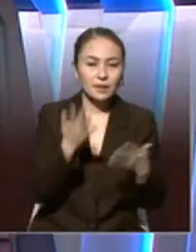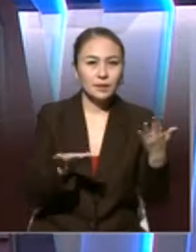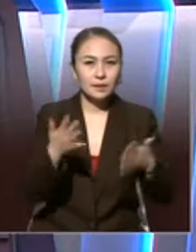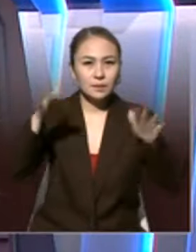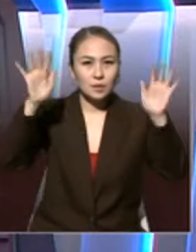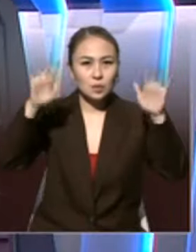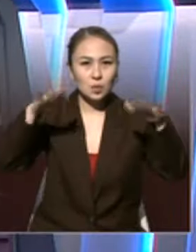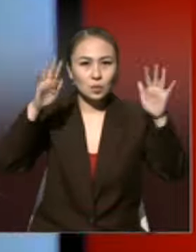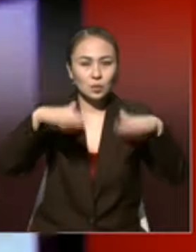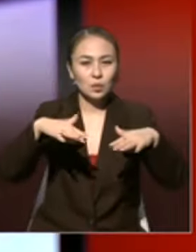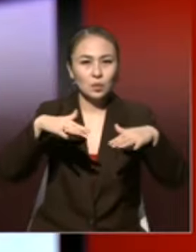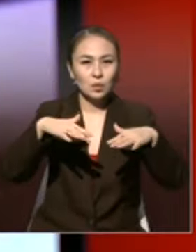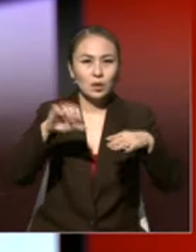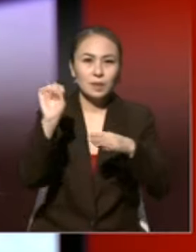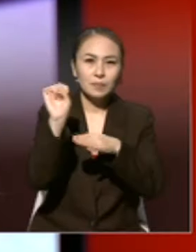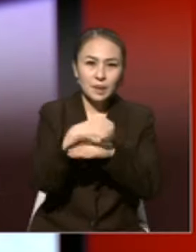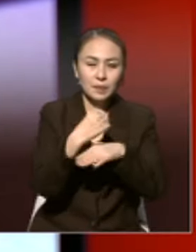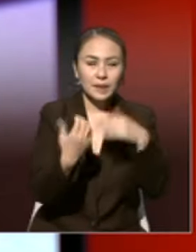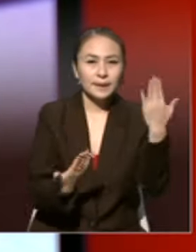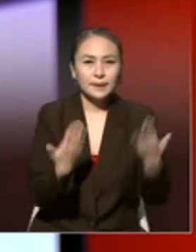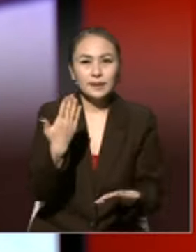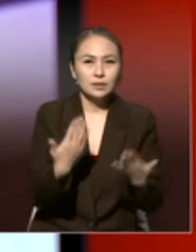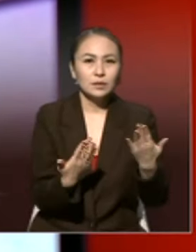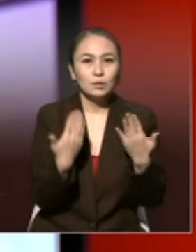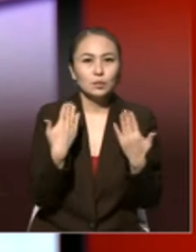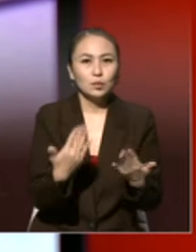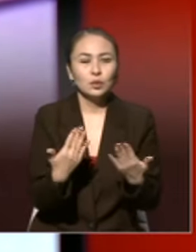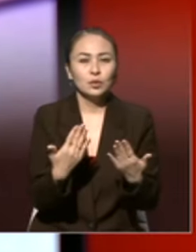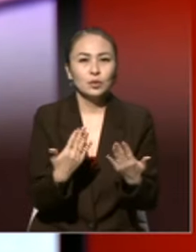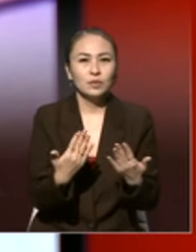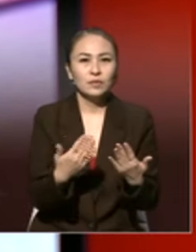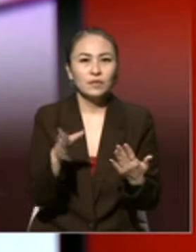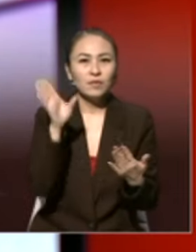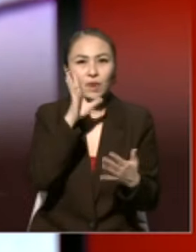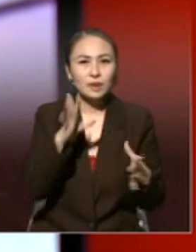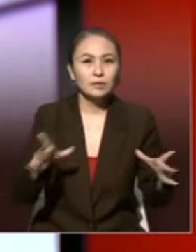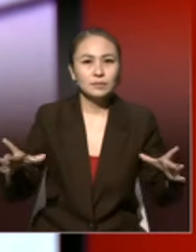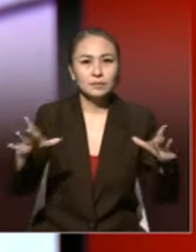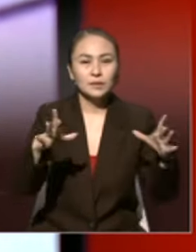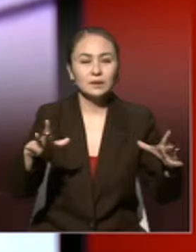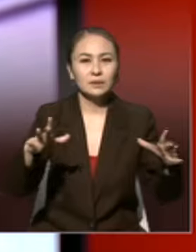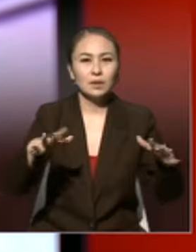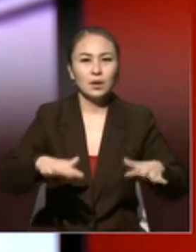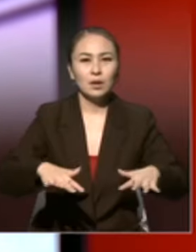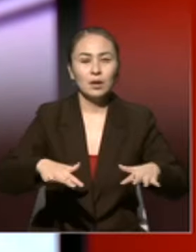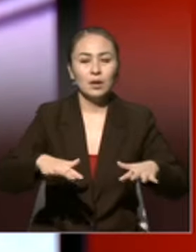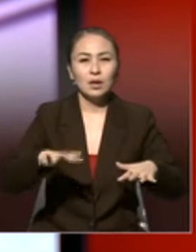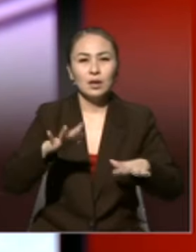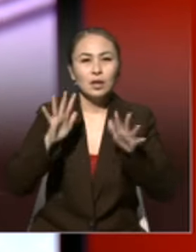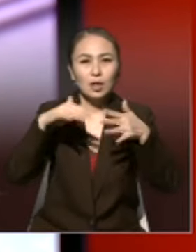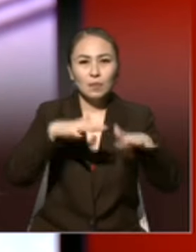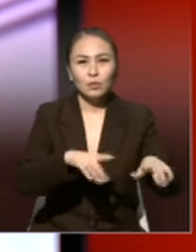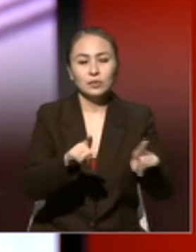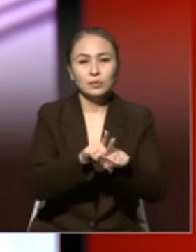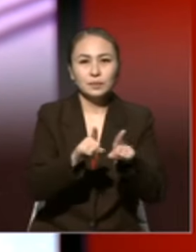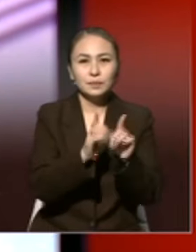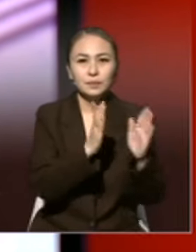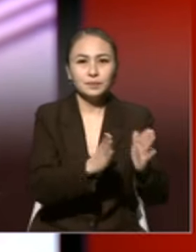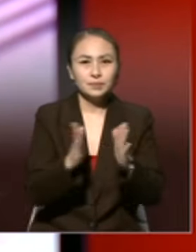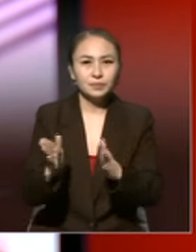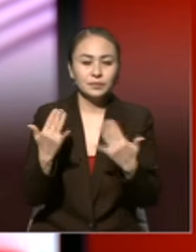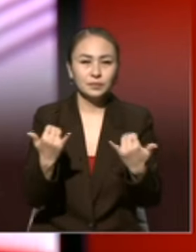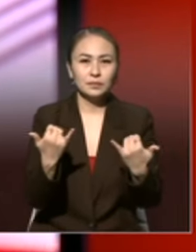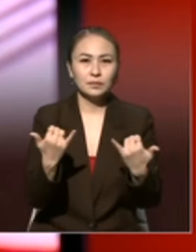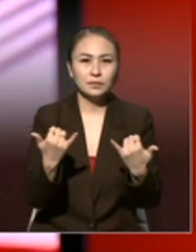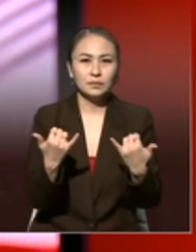жаңбырға беретін төтеп беру ма? Әлде бұл өзен суларын реттеу ма? Мысалға міне біздің айтып отырғандарымыз, бұл енді қазір